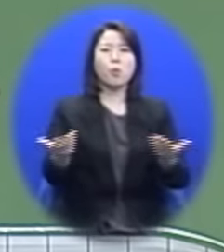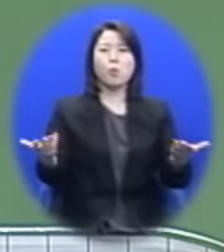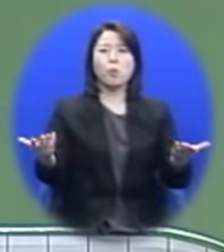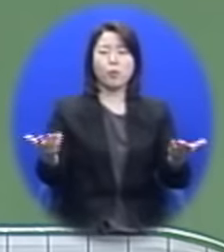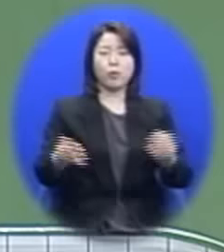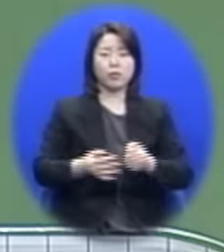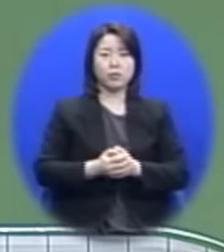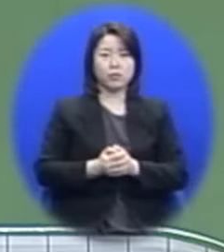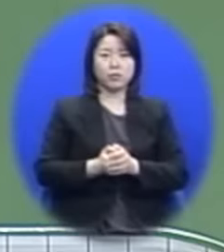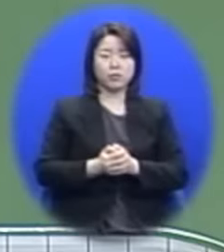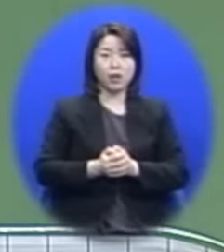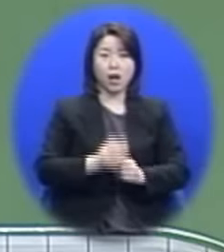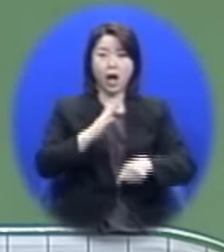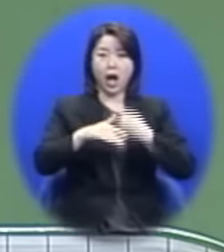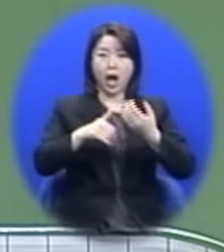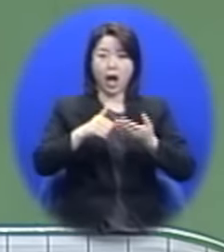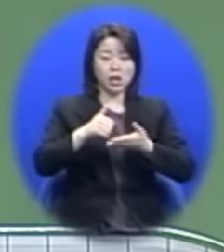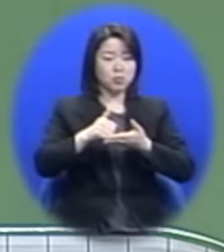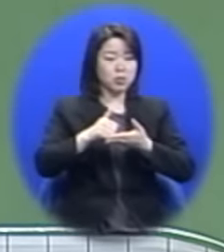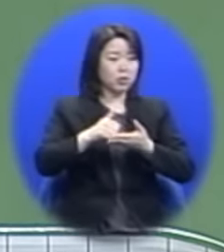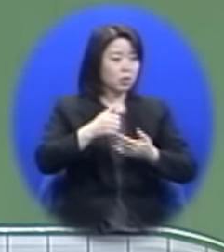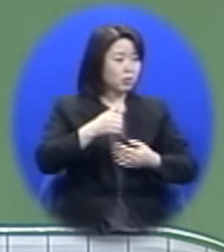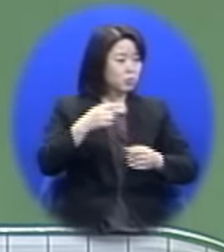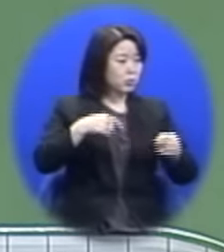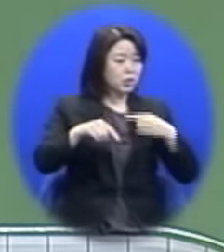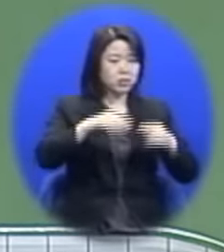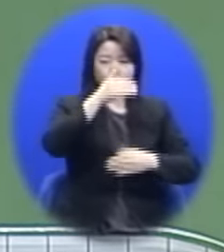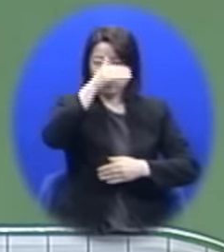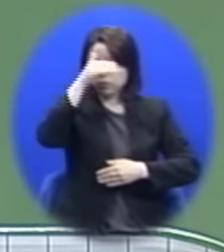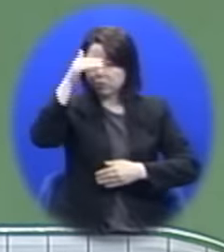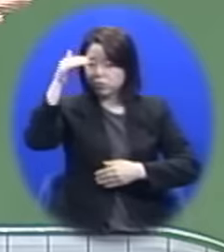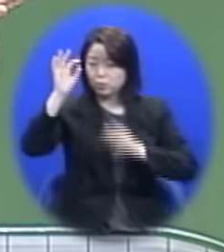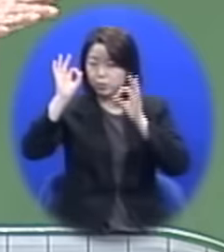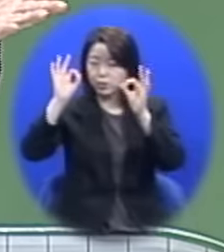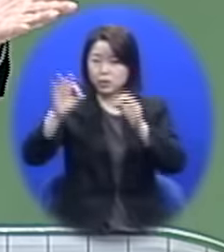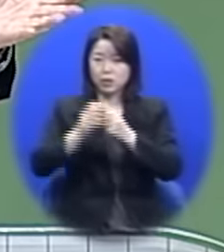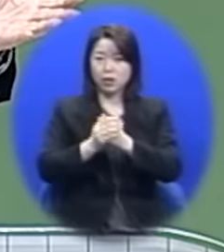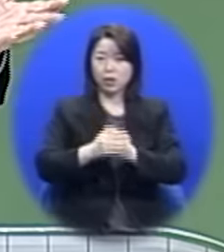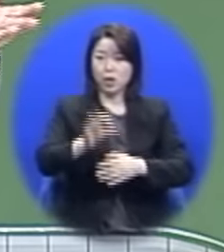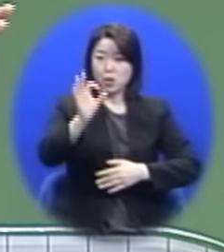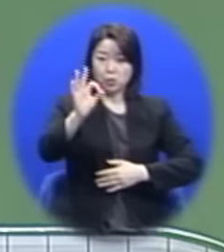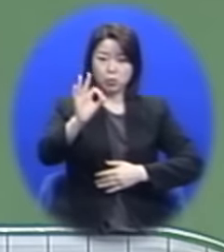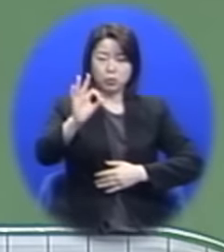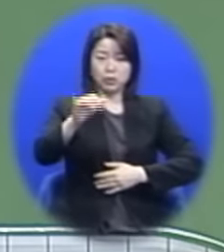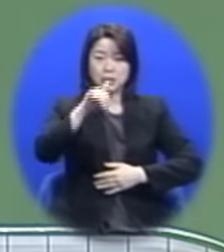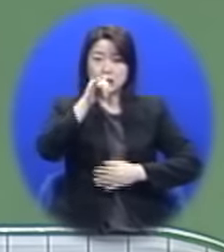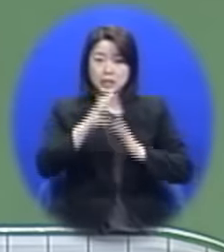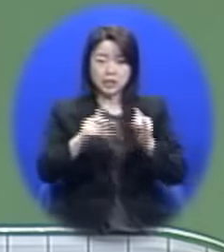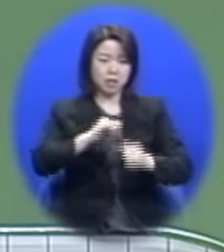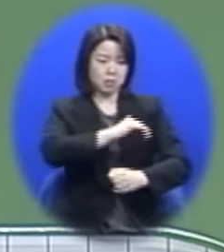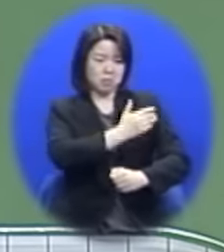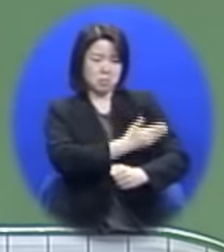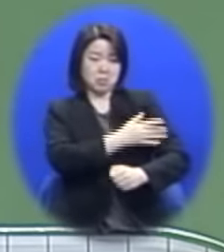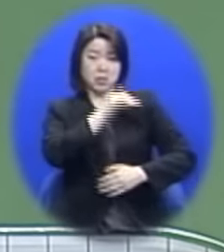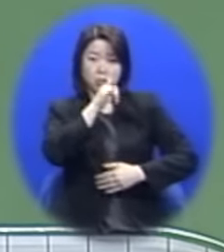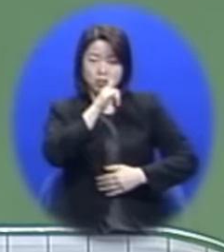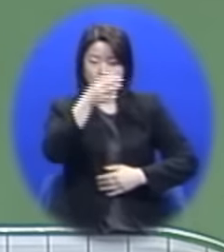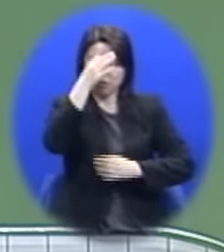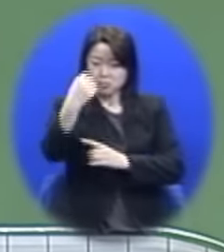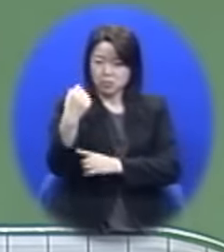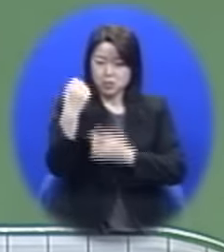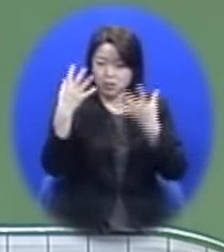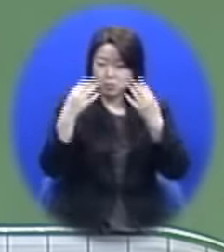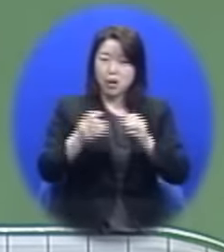말이야. 아니 가만 둘러보니까 권력 있는 사람, 돈 있는 사람, 재능 많은